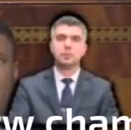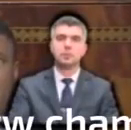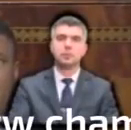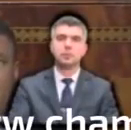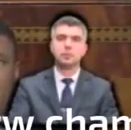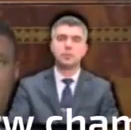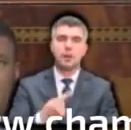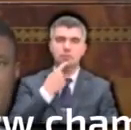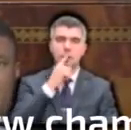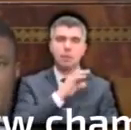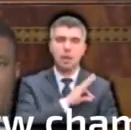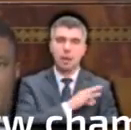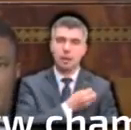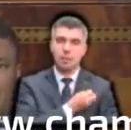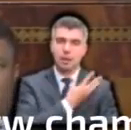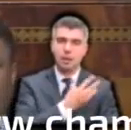بسم الله الرحمن الرحيم.